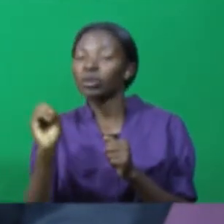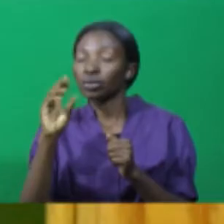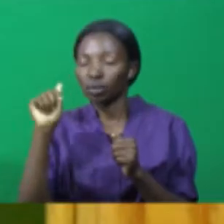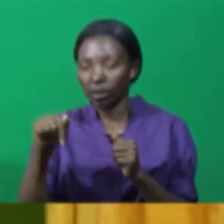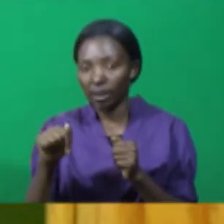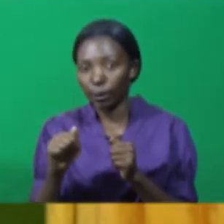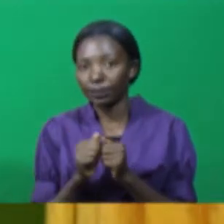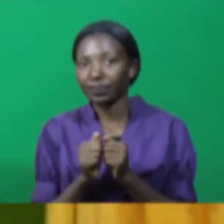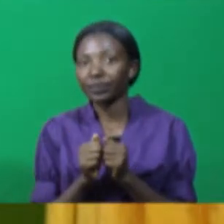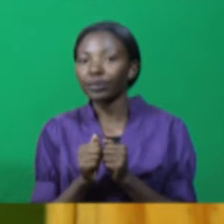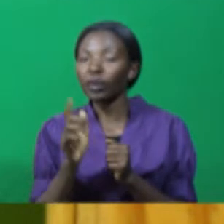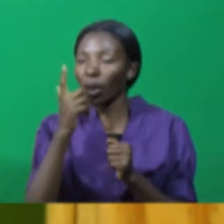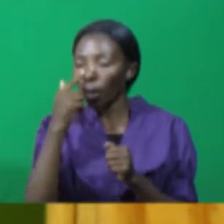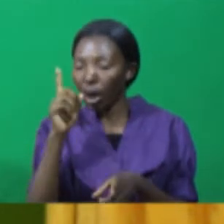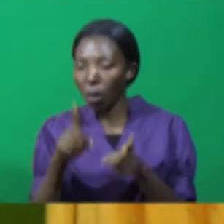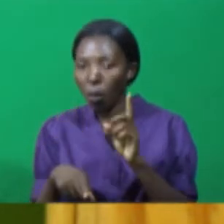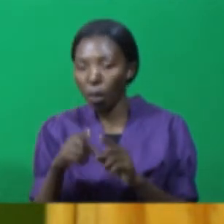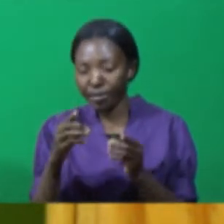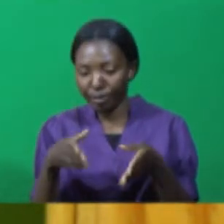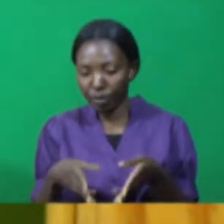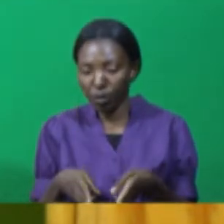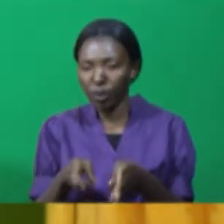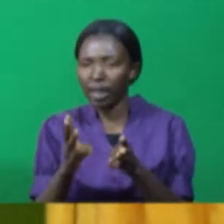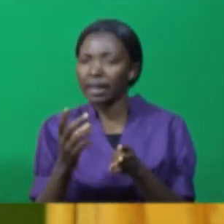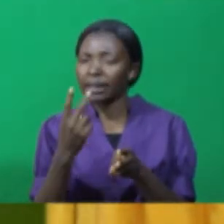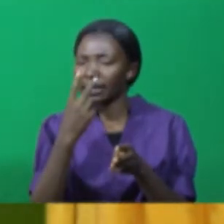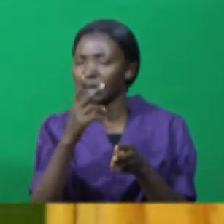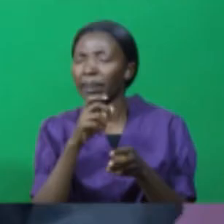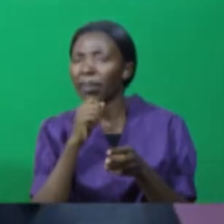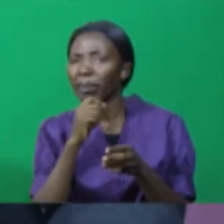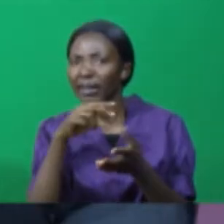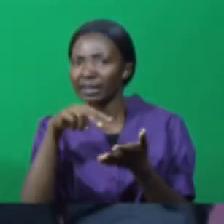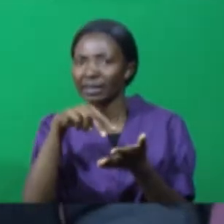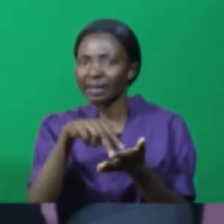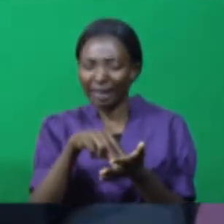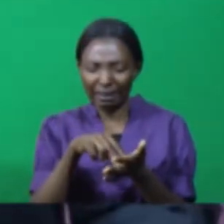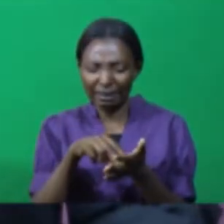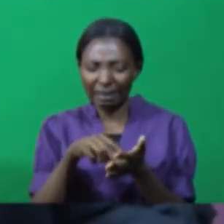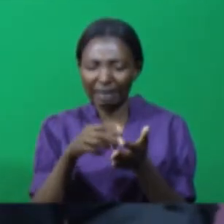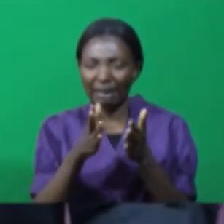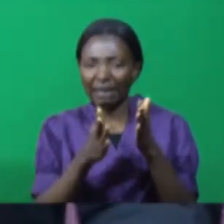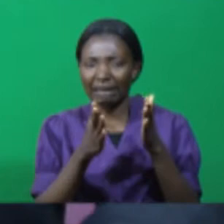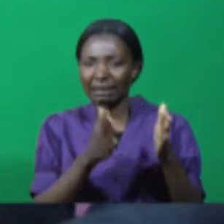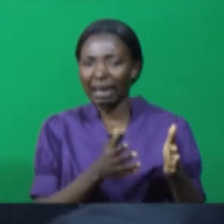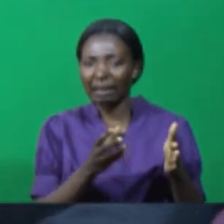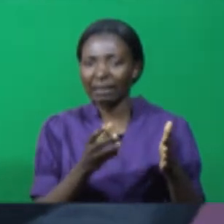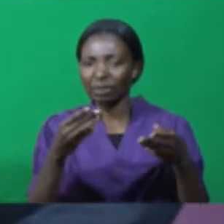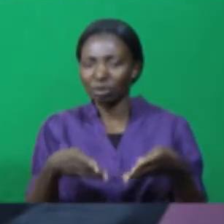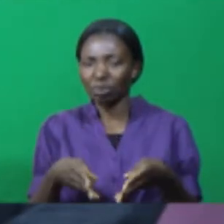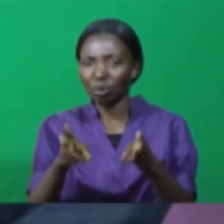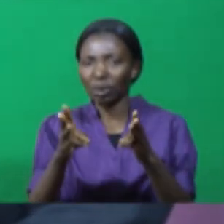saka anoti pandaifamba mukanzira takaona varume vakamira kumativi kwenzira. Oh, aisipota inonamata. Achinonamata